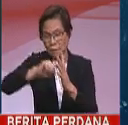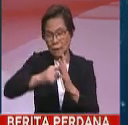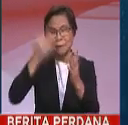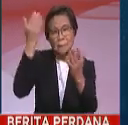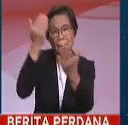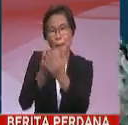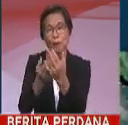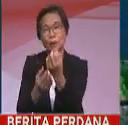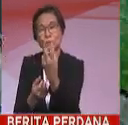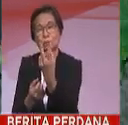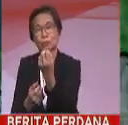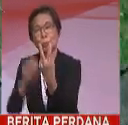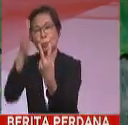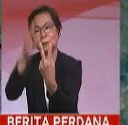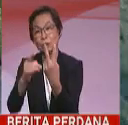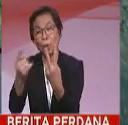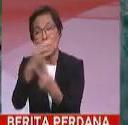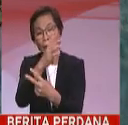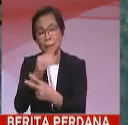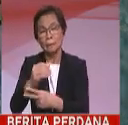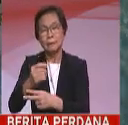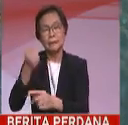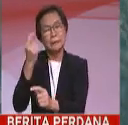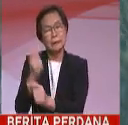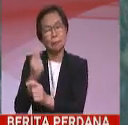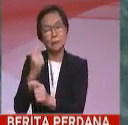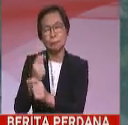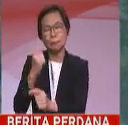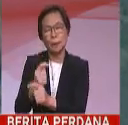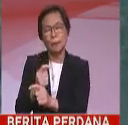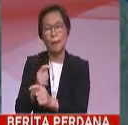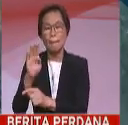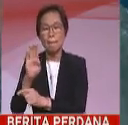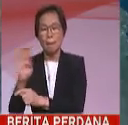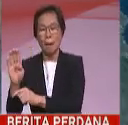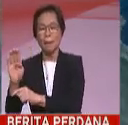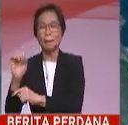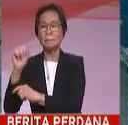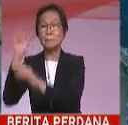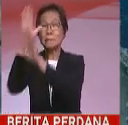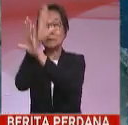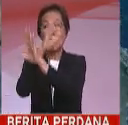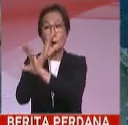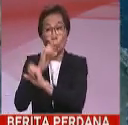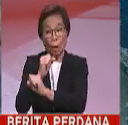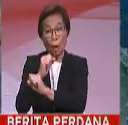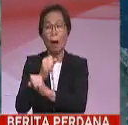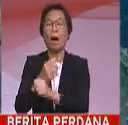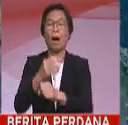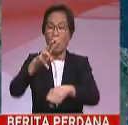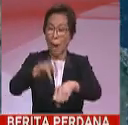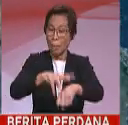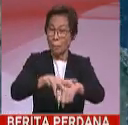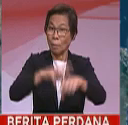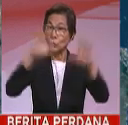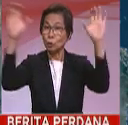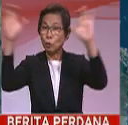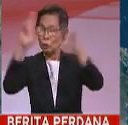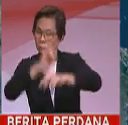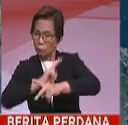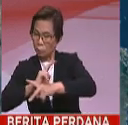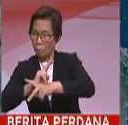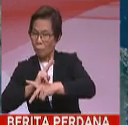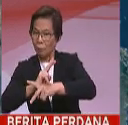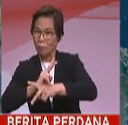12 Januari ini, termasuk dengan mengekalkan bahagian barat negeri Sarawak dengan mengeluarkan amaran cuaca peringkat waspada